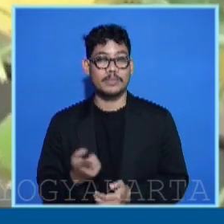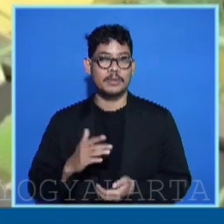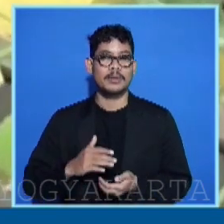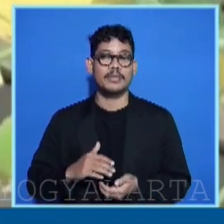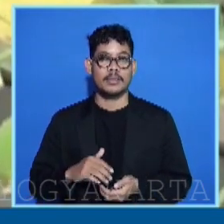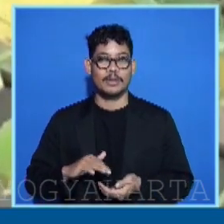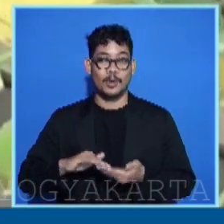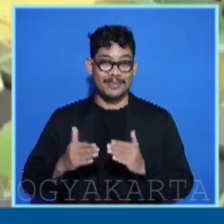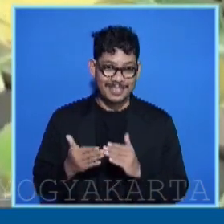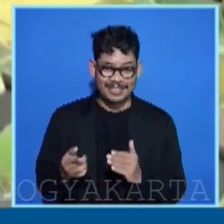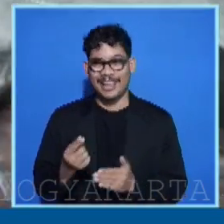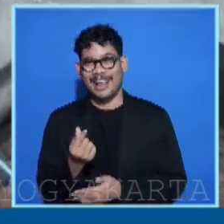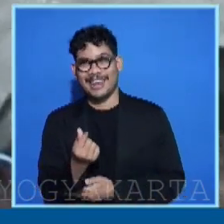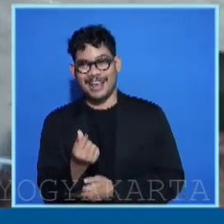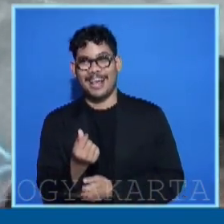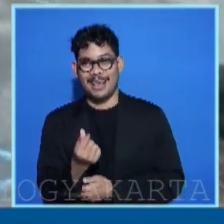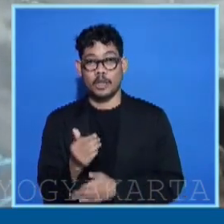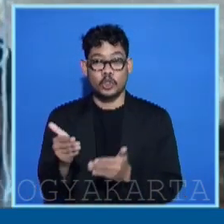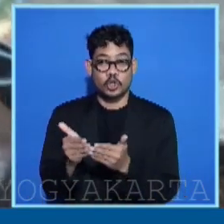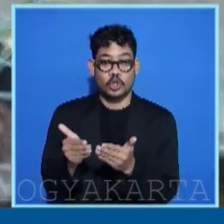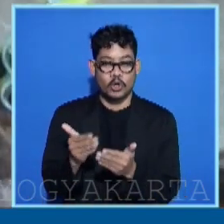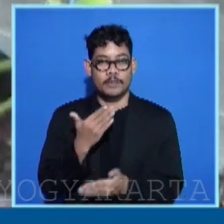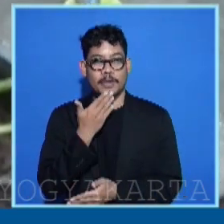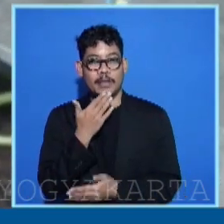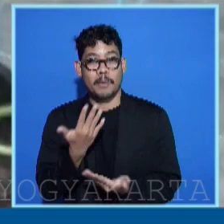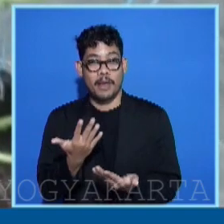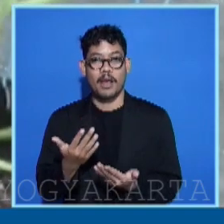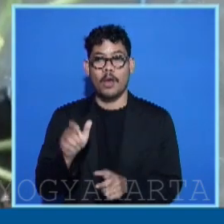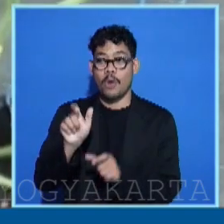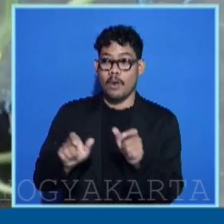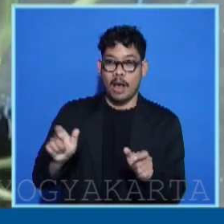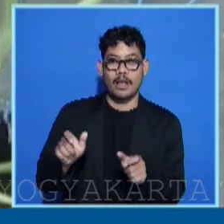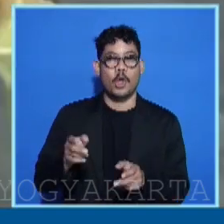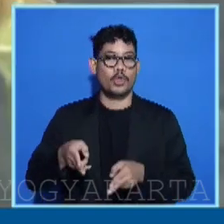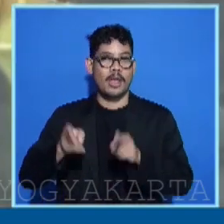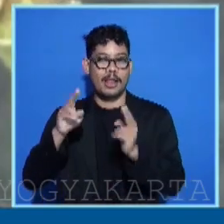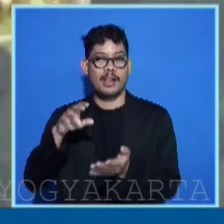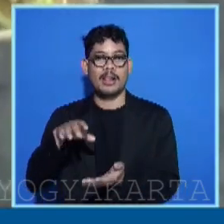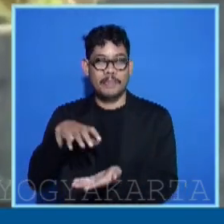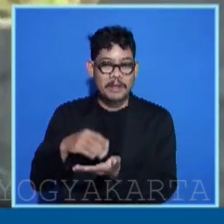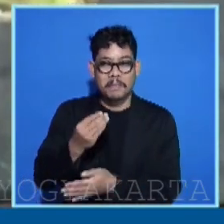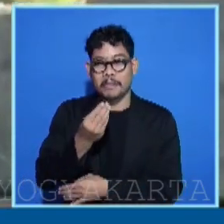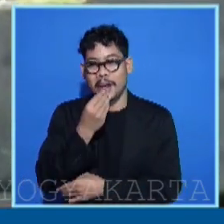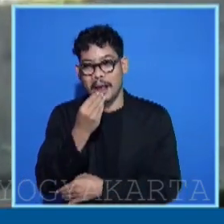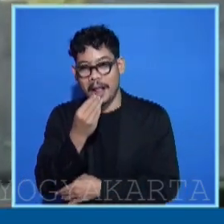komitangugi Sasan Peken hel restoran jakartaan baliben